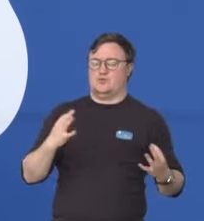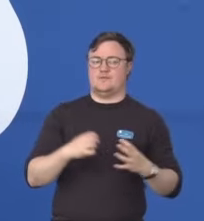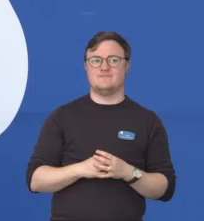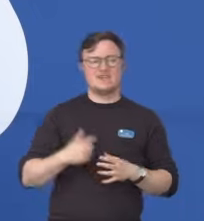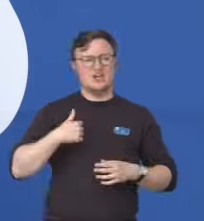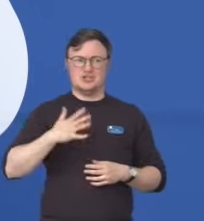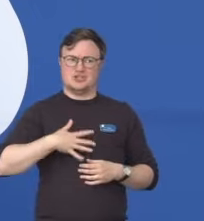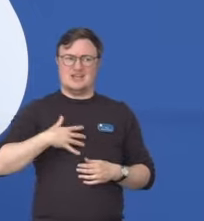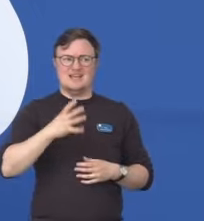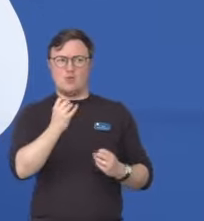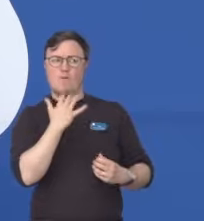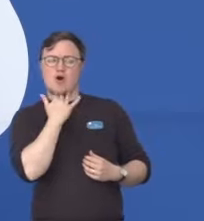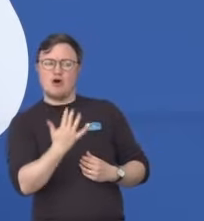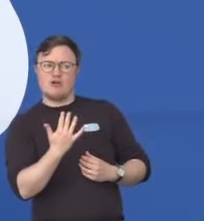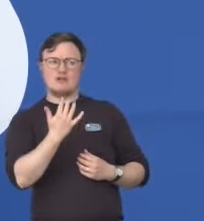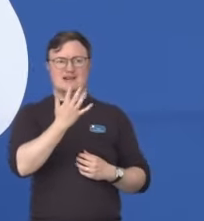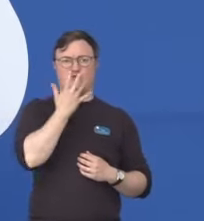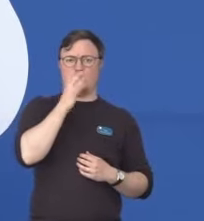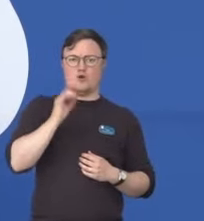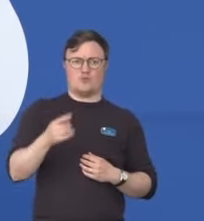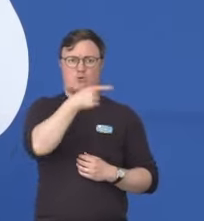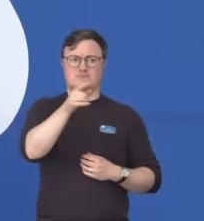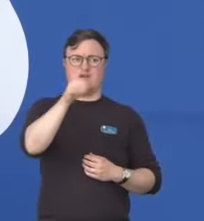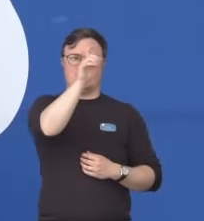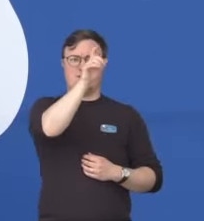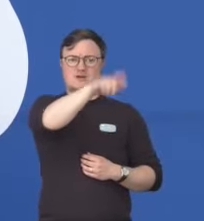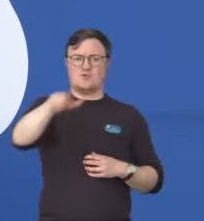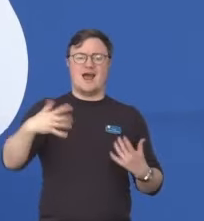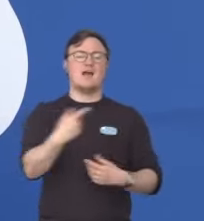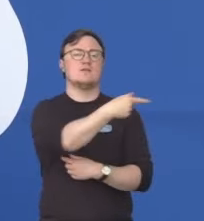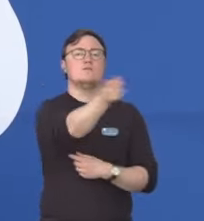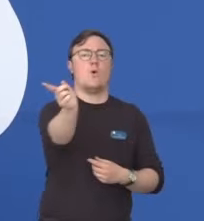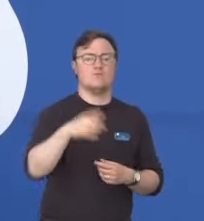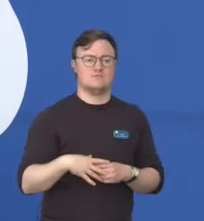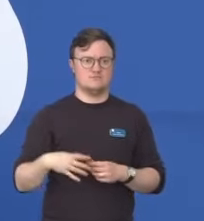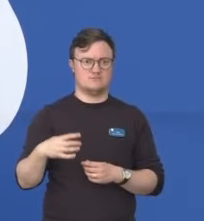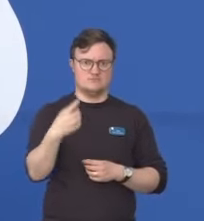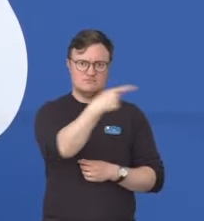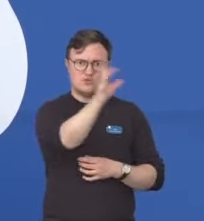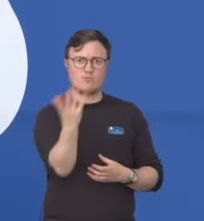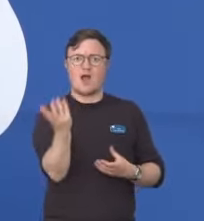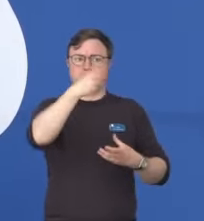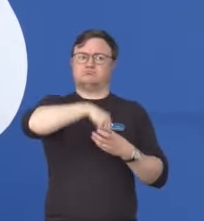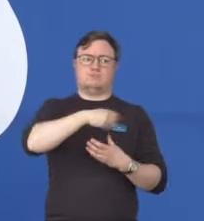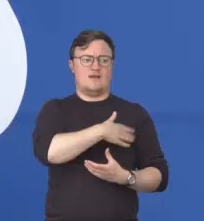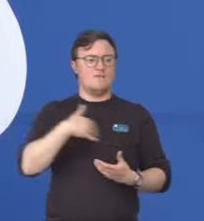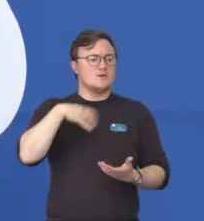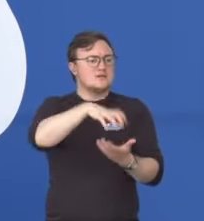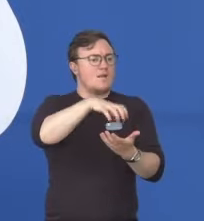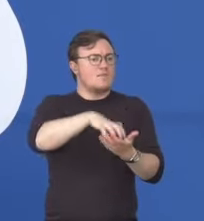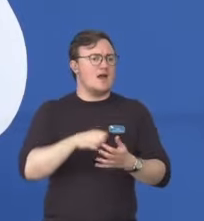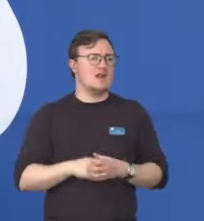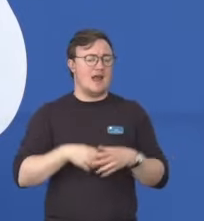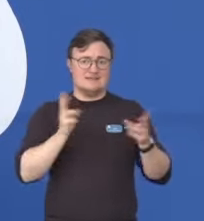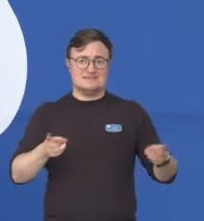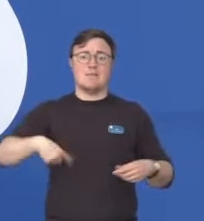att man pratar om de här människorna som dem. Som att det inte var en del av samhället. En lika naturlig del som vi